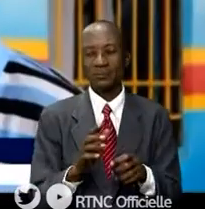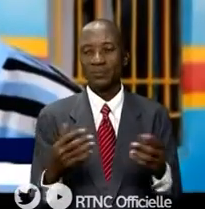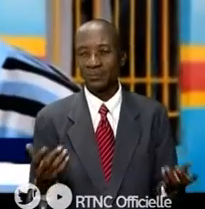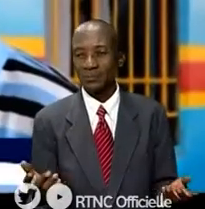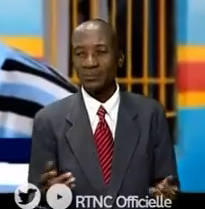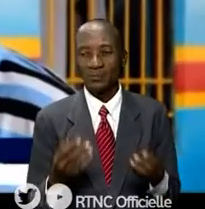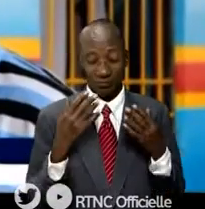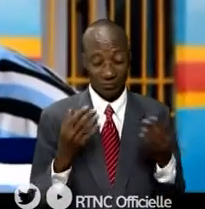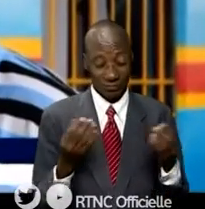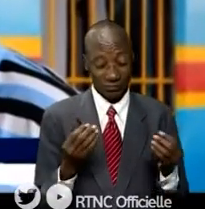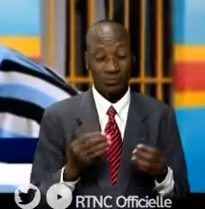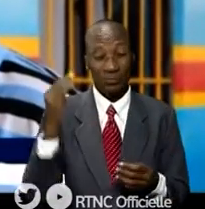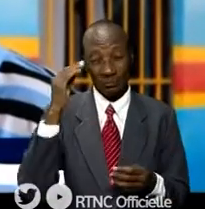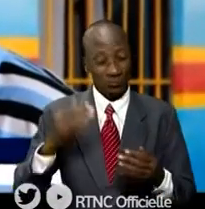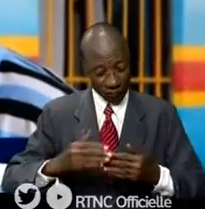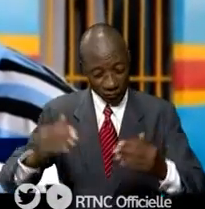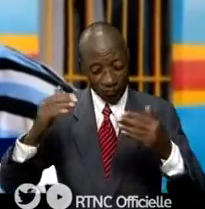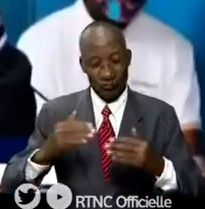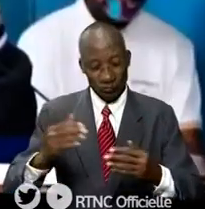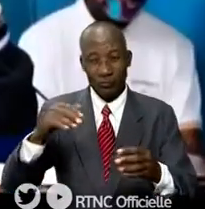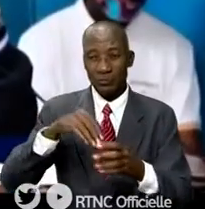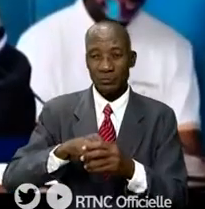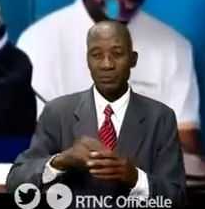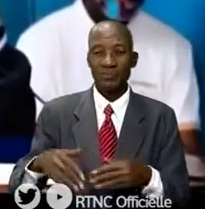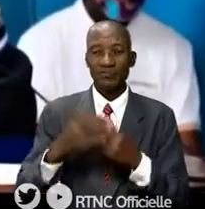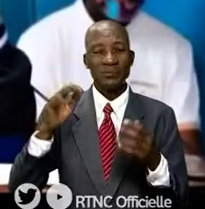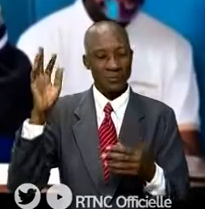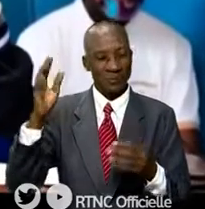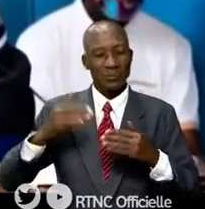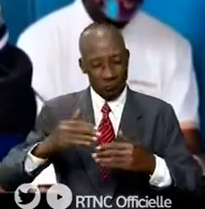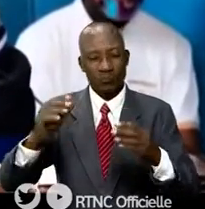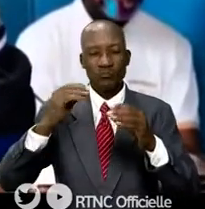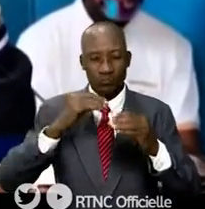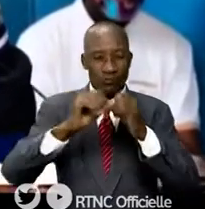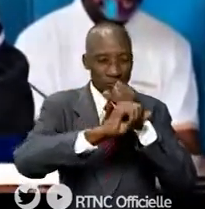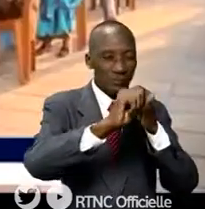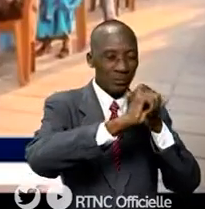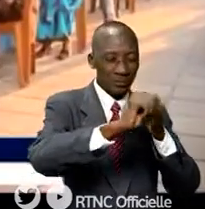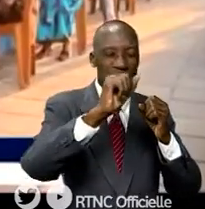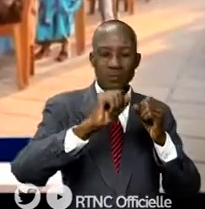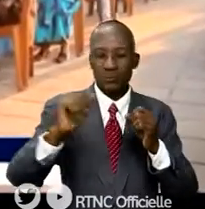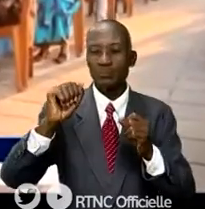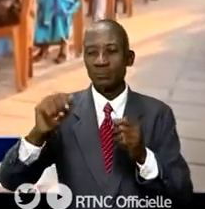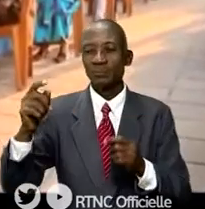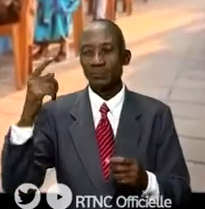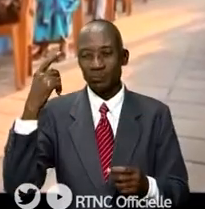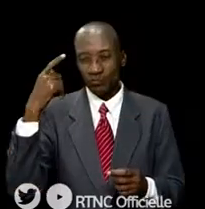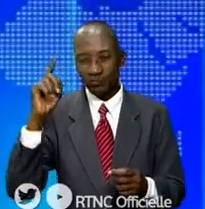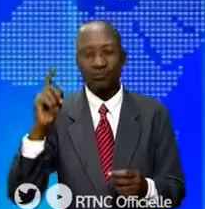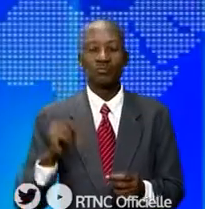municipalités de la capitale devra se poursuivre selon le programme prévu par le ministre d'État en vue de vulgariser davantage le